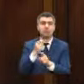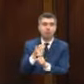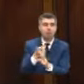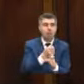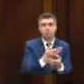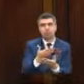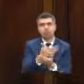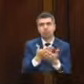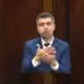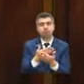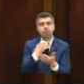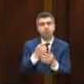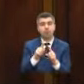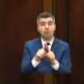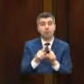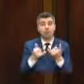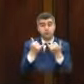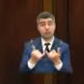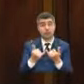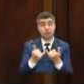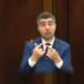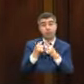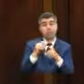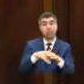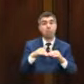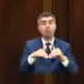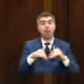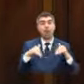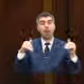ونطالب بعقد جلسة في البرلمان